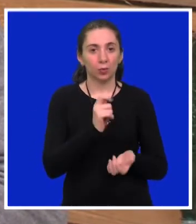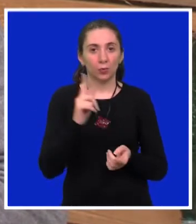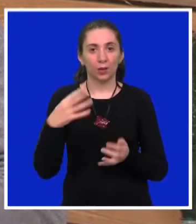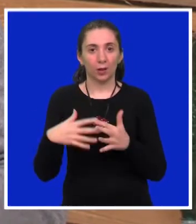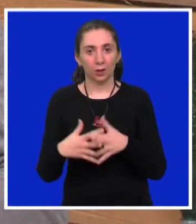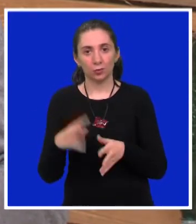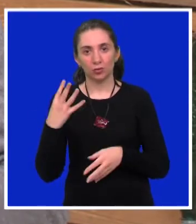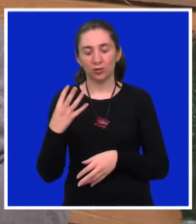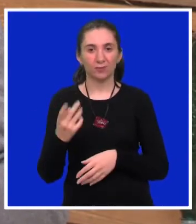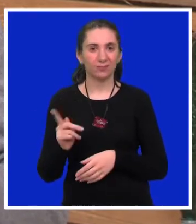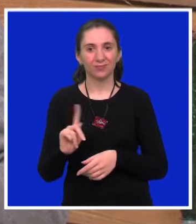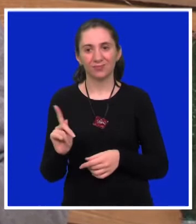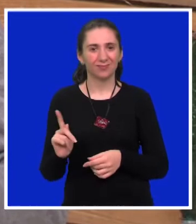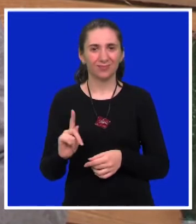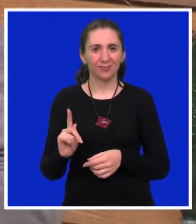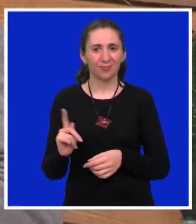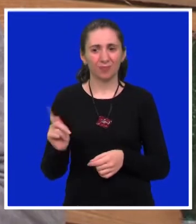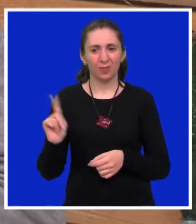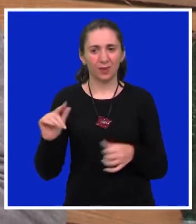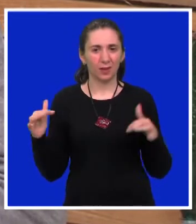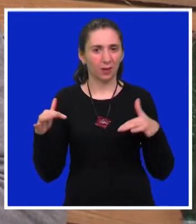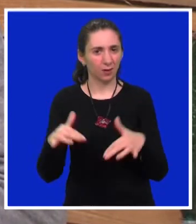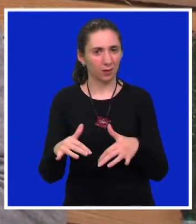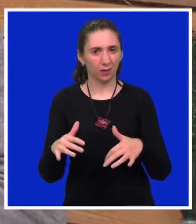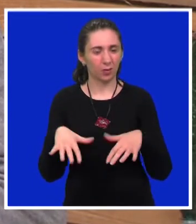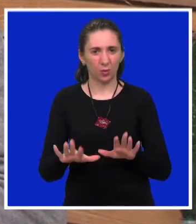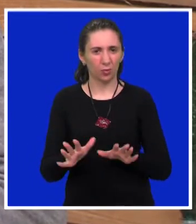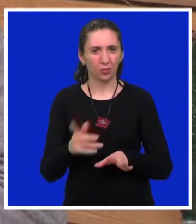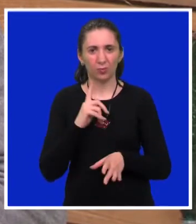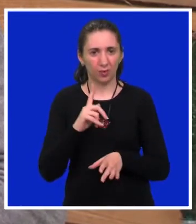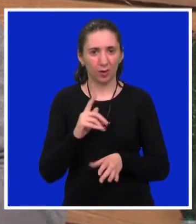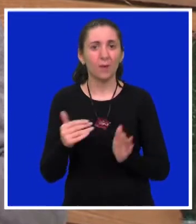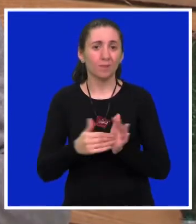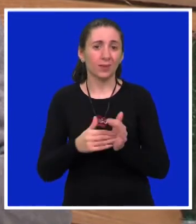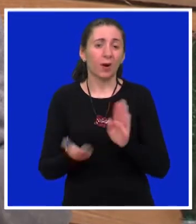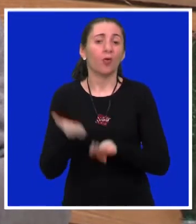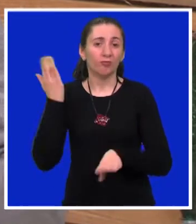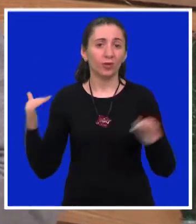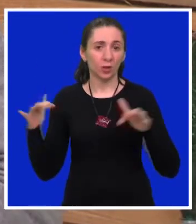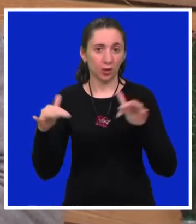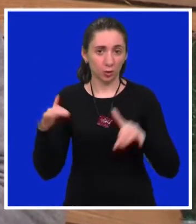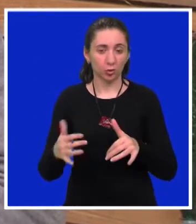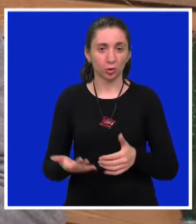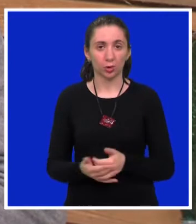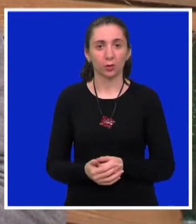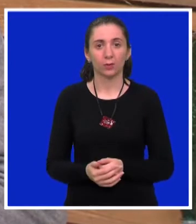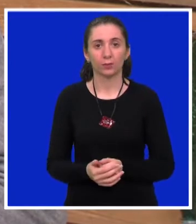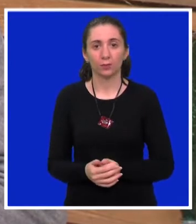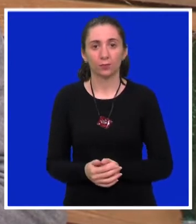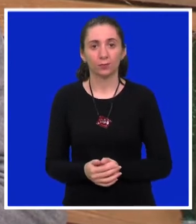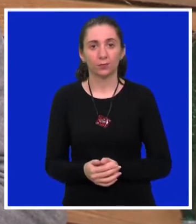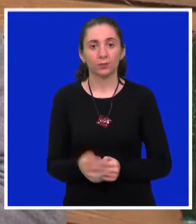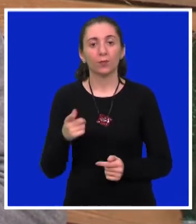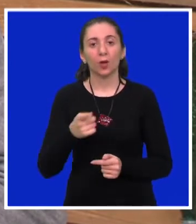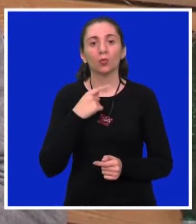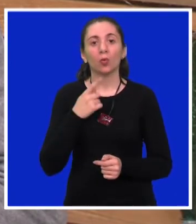četvrtima nije baš neki odaziv bio poprilično, mislim, mogao je biti veći, ajde, bit ću afirmativan,